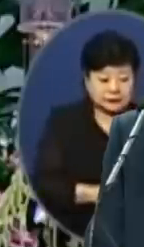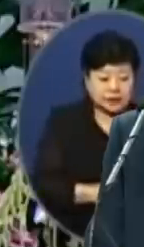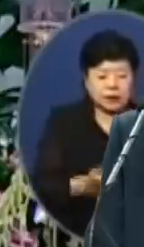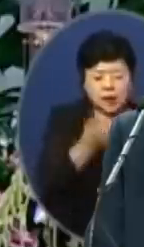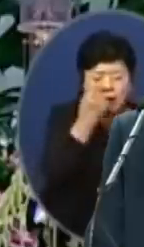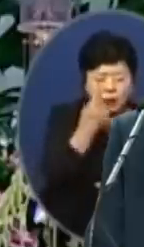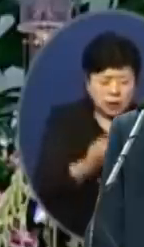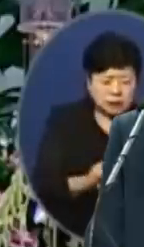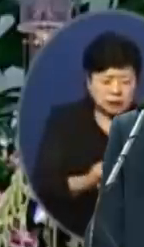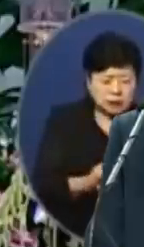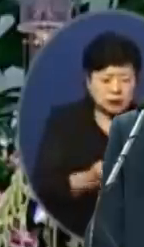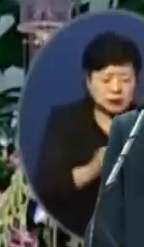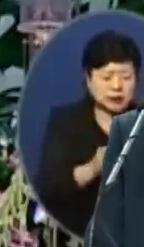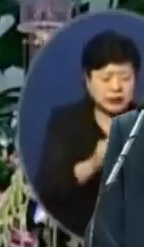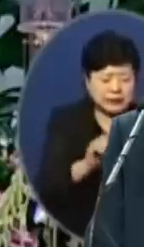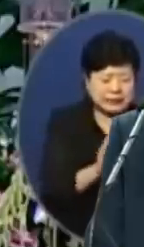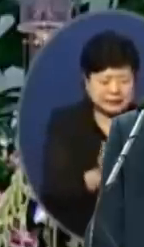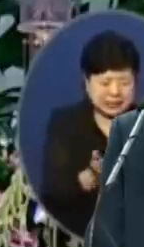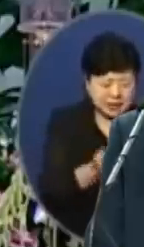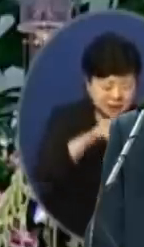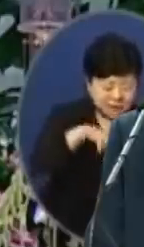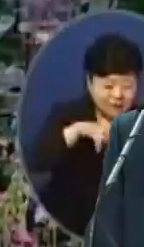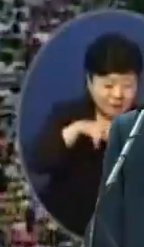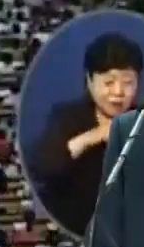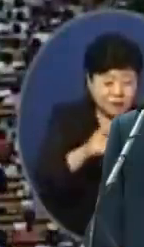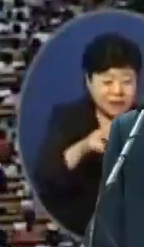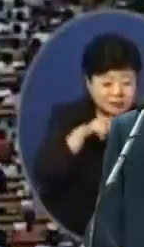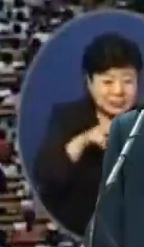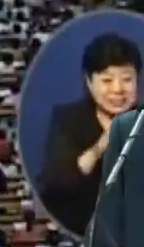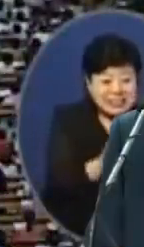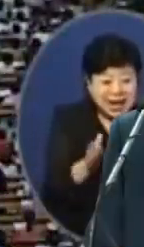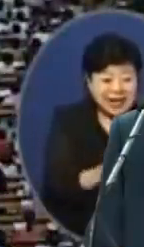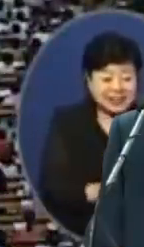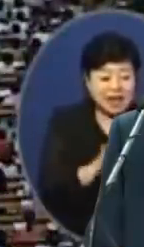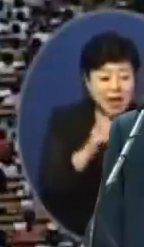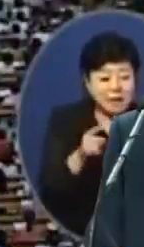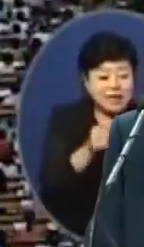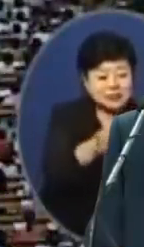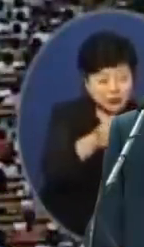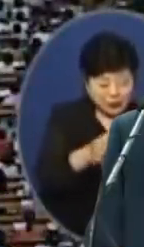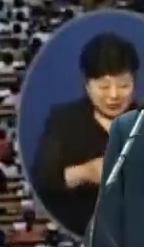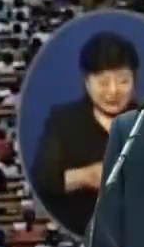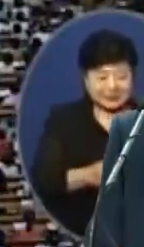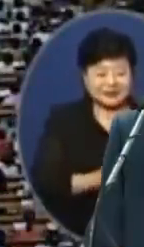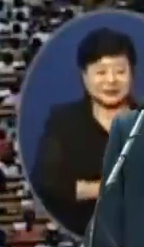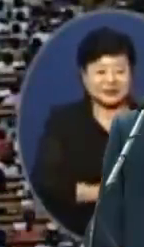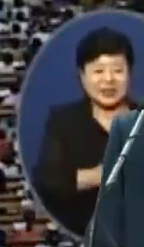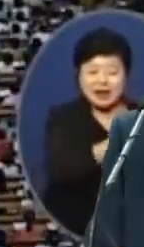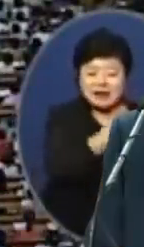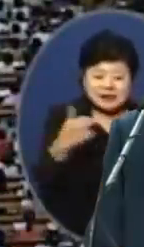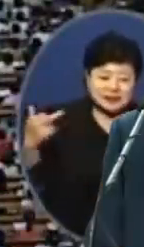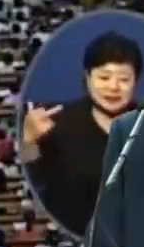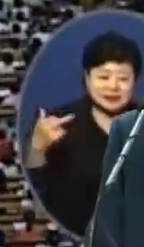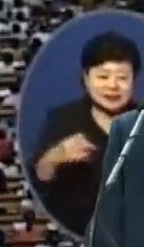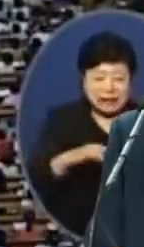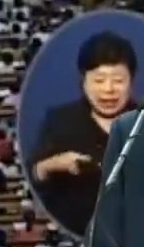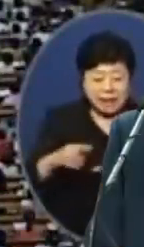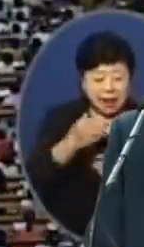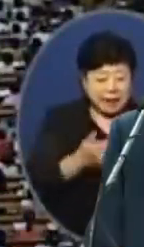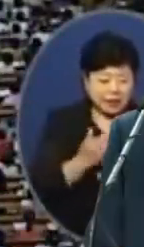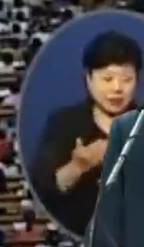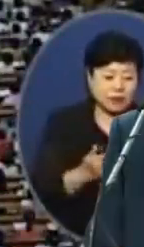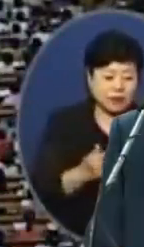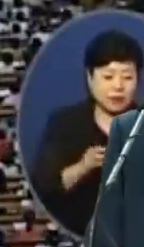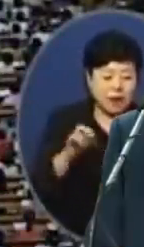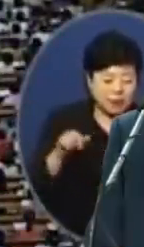와서 그는 그때로부터 성경을 펼쳐놓고 말씀을 읽는데 그 말씀을 통해서 큰 레마를 받았습니다.